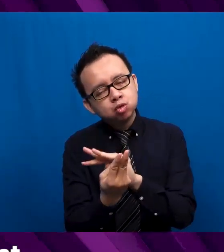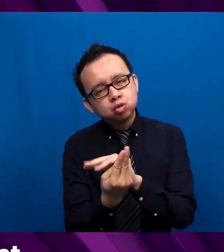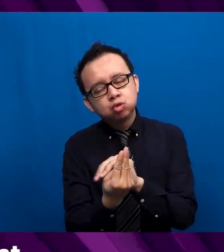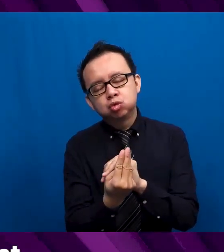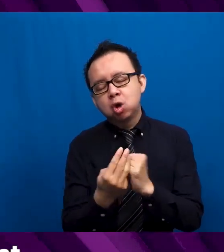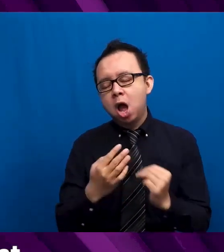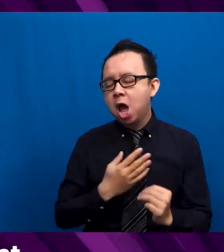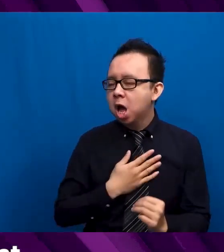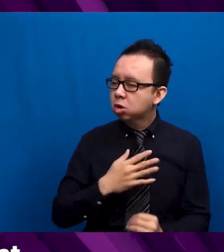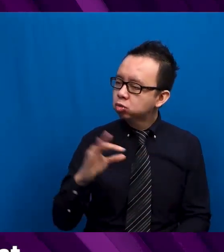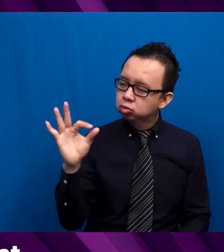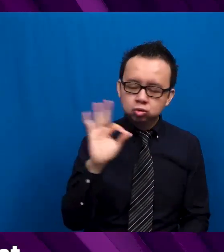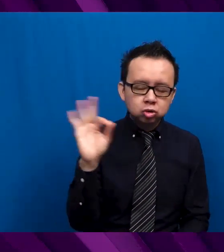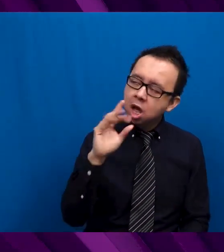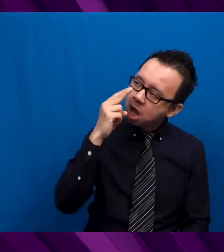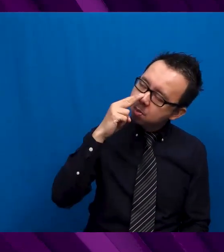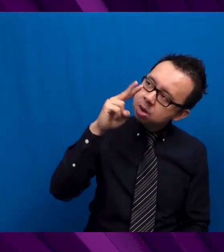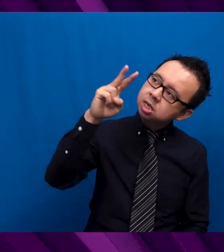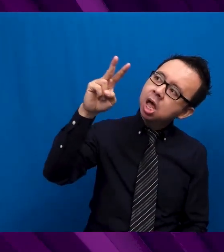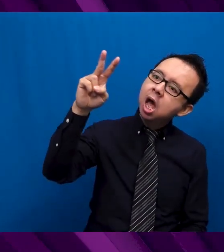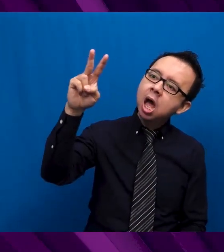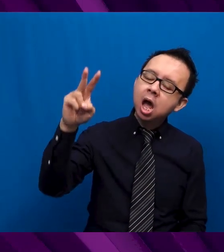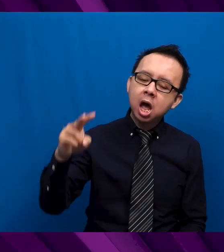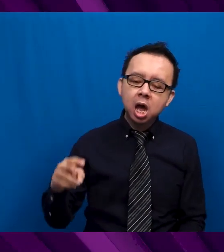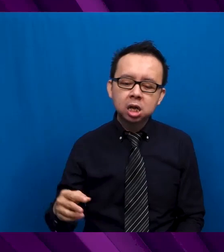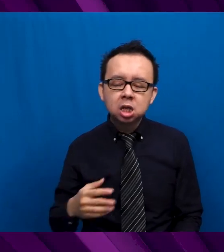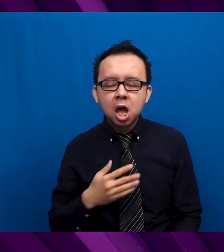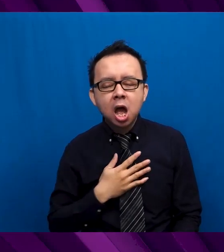walaupun tak kulihat, tak ku